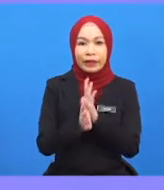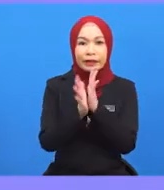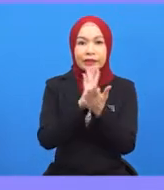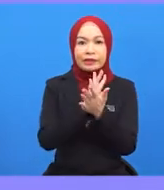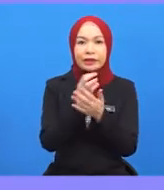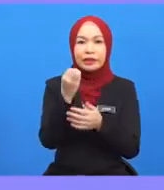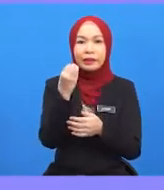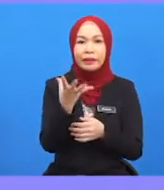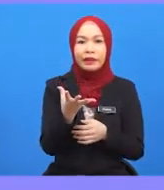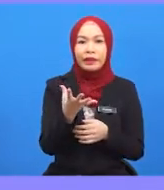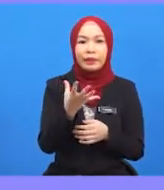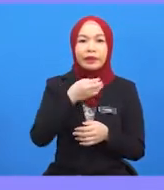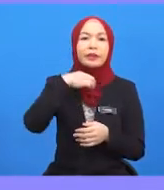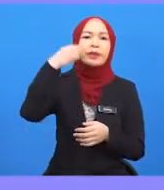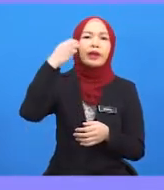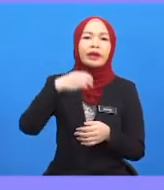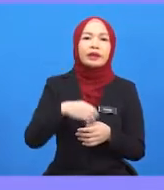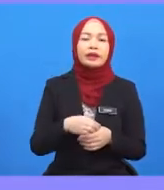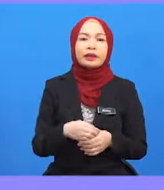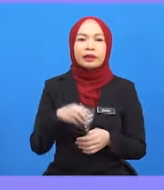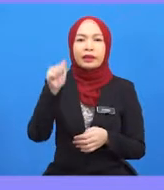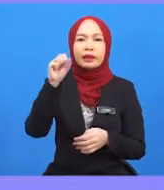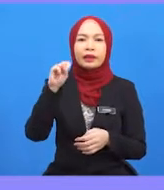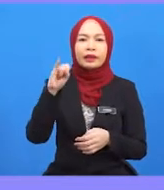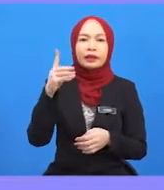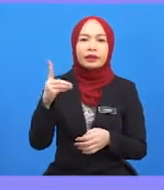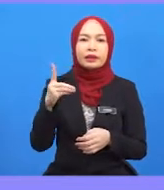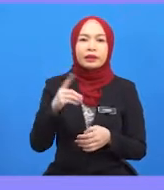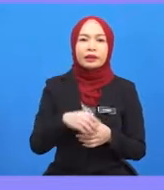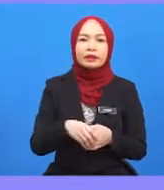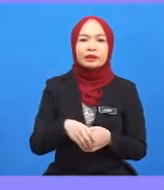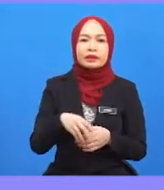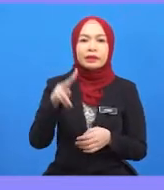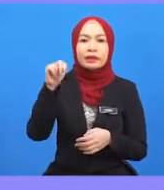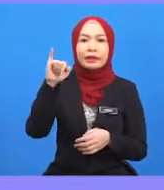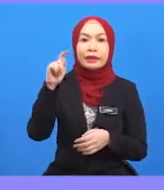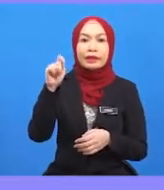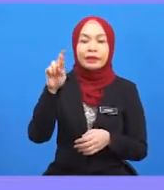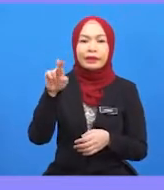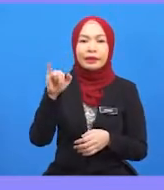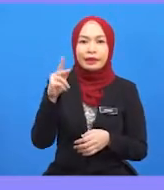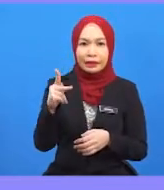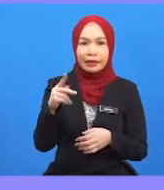Jadi, berapakah kepekatan sebenar asid nitrit yang telah digunakan dalam eksperimen ini?